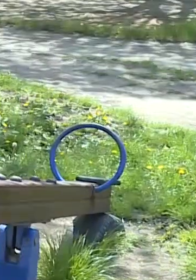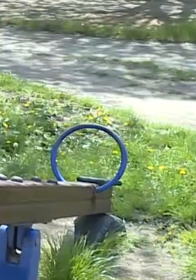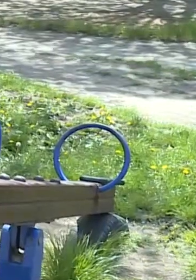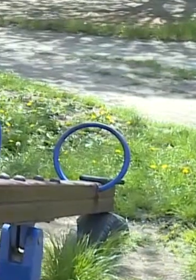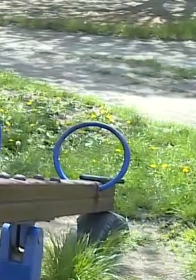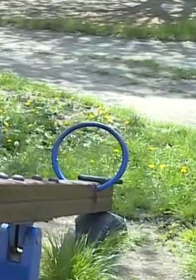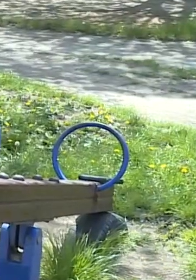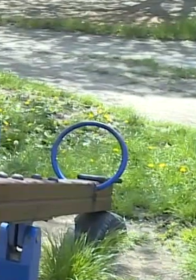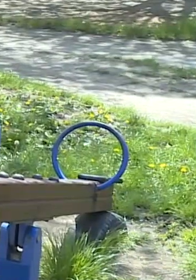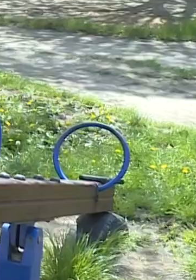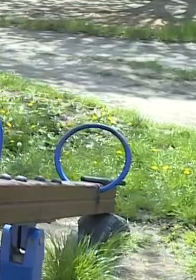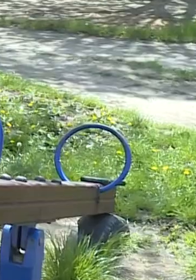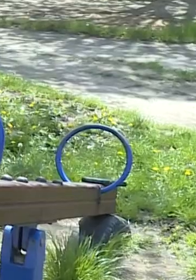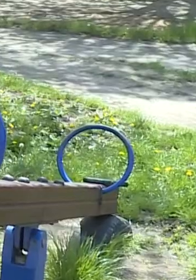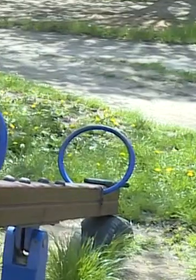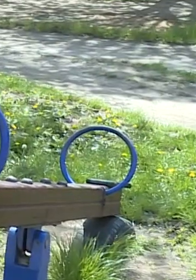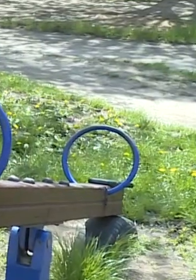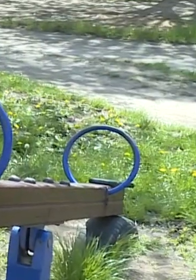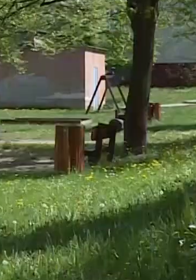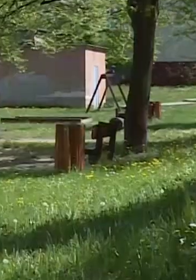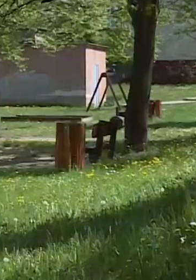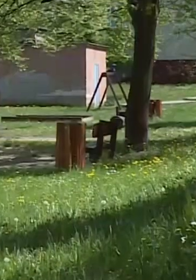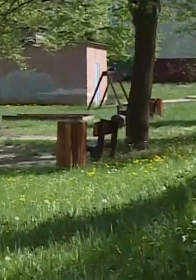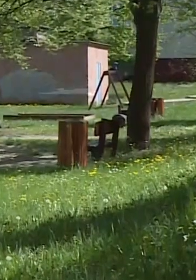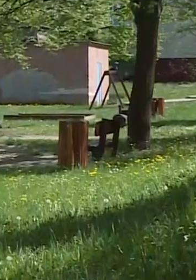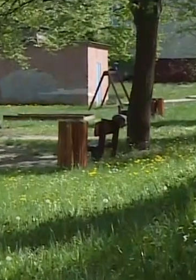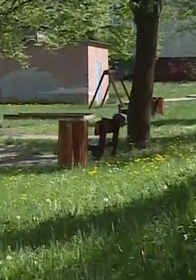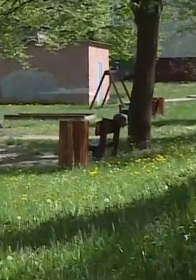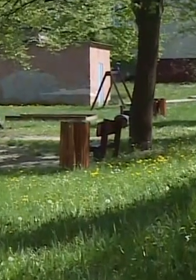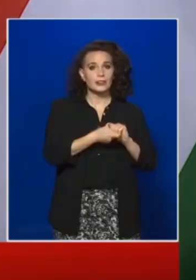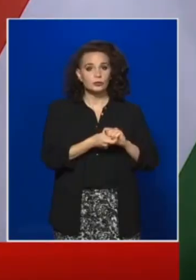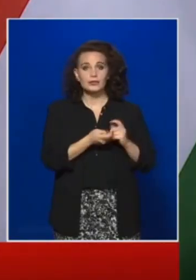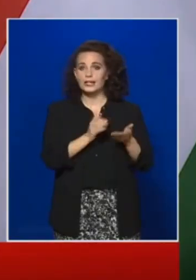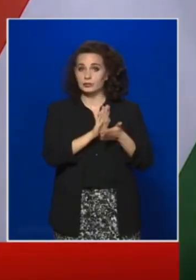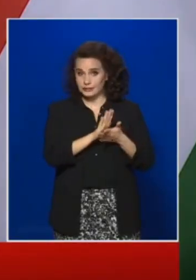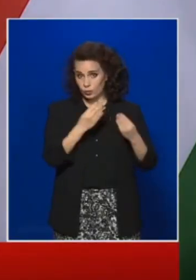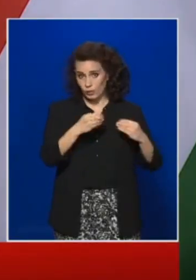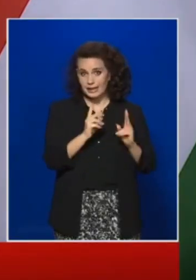megyében látogathatóak lesznek. A szállodák és panziók is fogadhatnak vendégeket. A